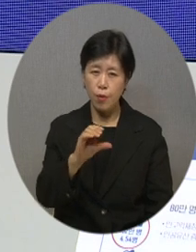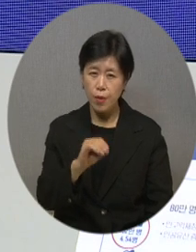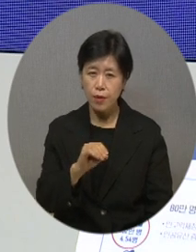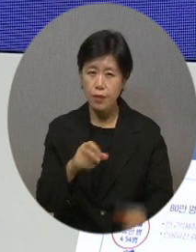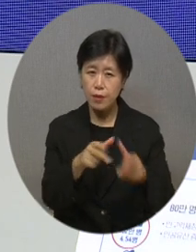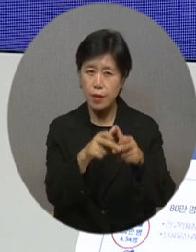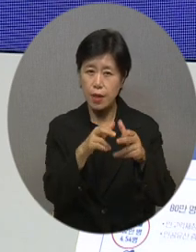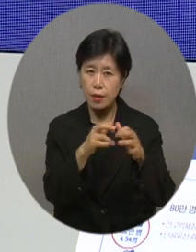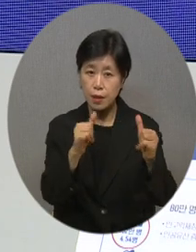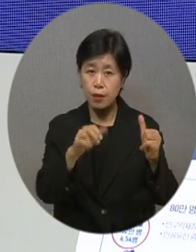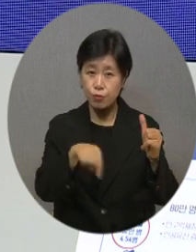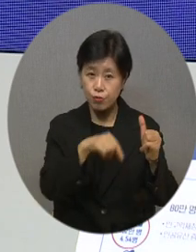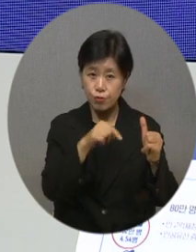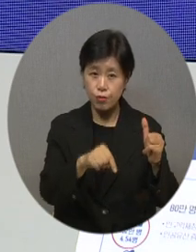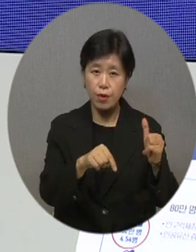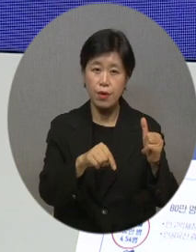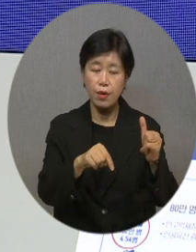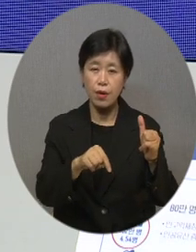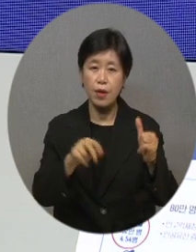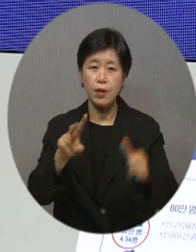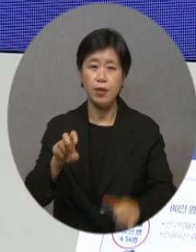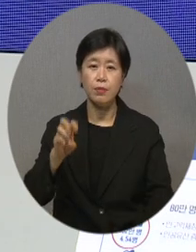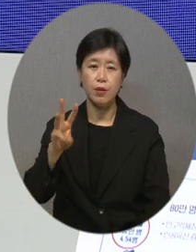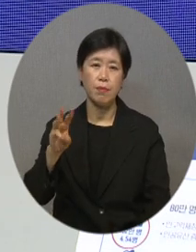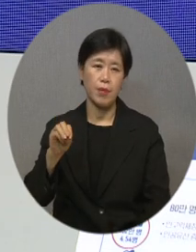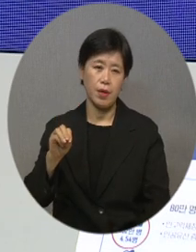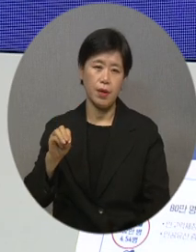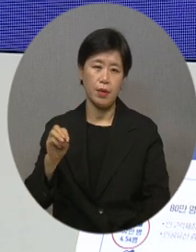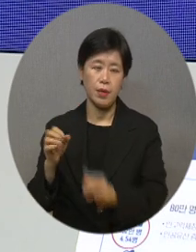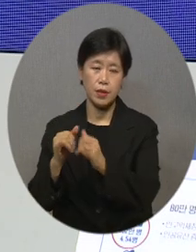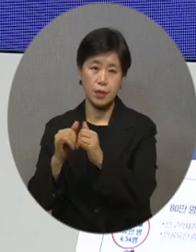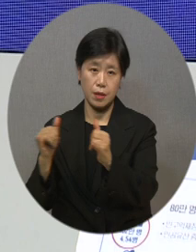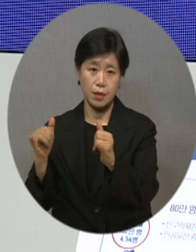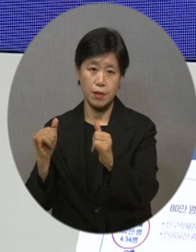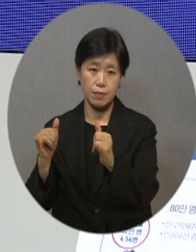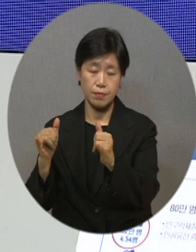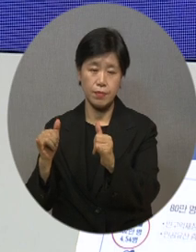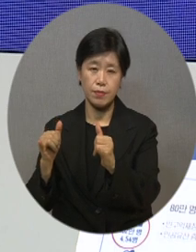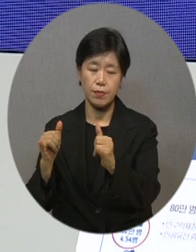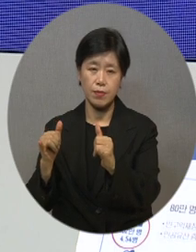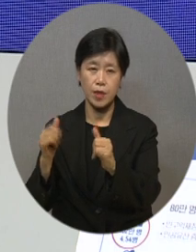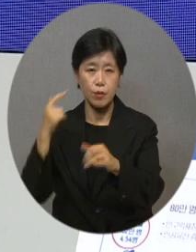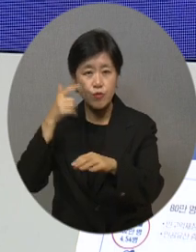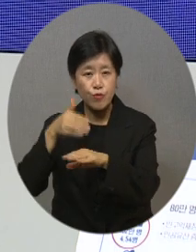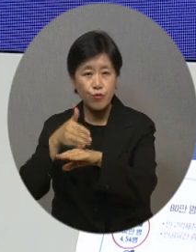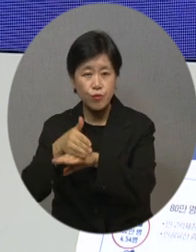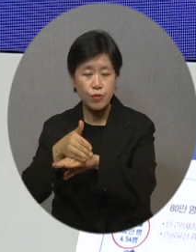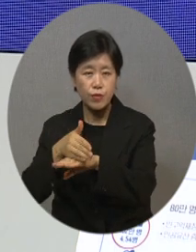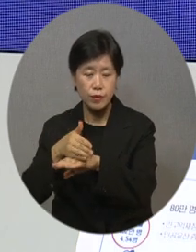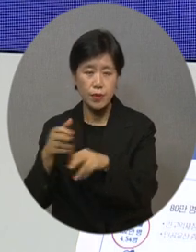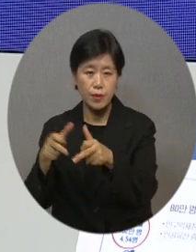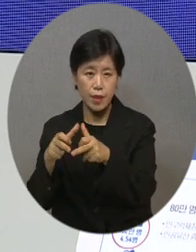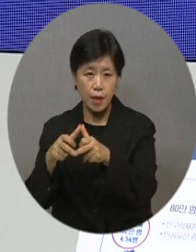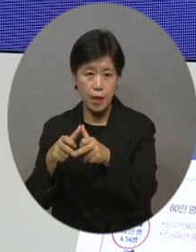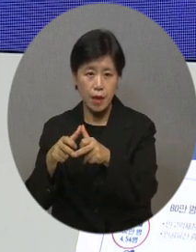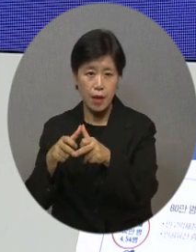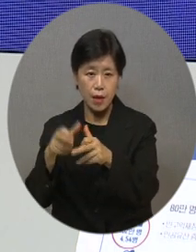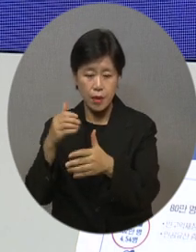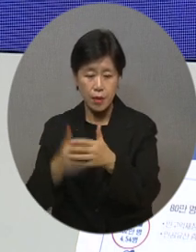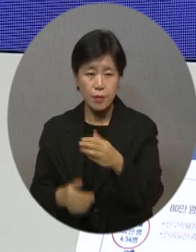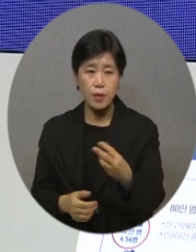23만 명은 우리 발달장애인이고요. 3만 명은 이 자폐성 스펙트럼 장애인입니다. 지난번에 지난해 있었죠. 우리 예.